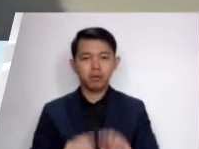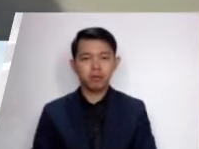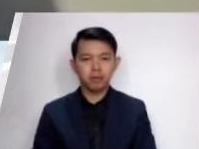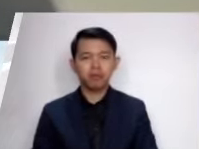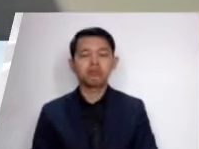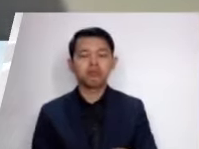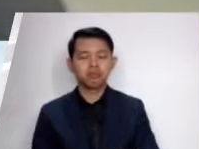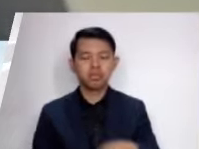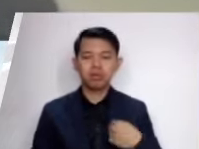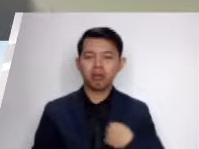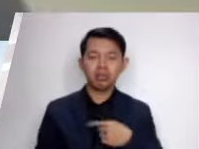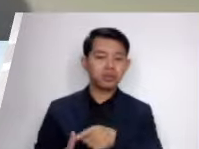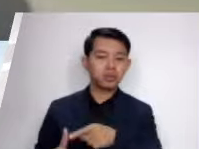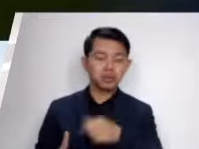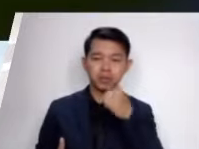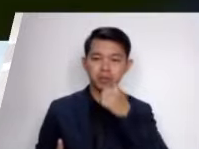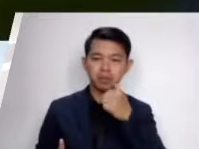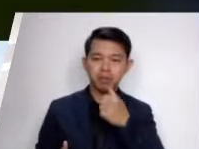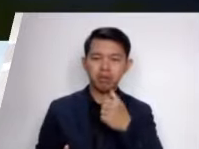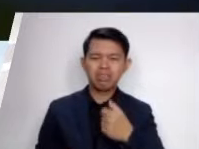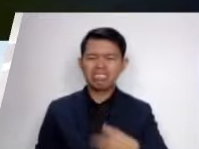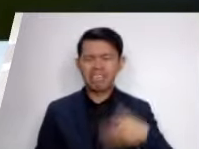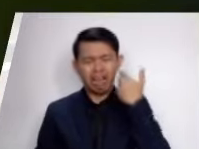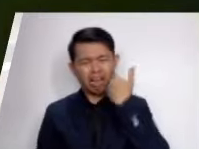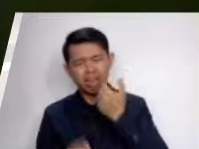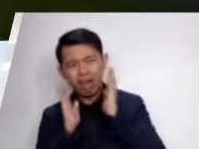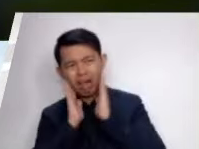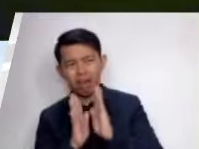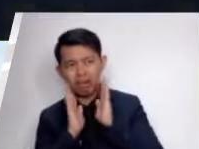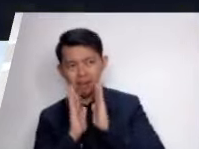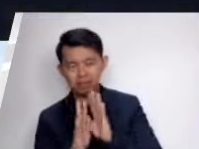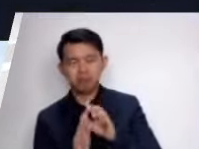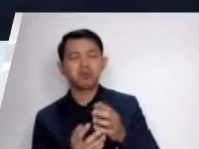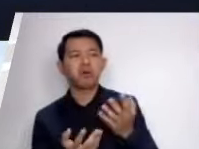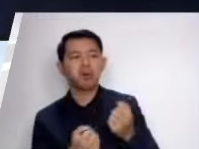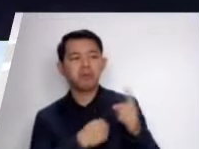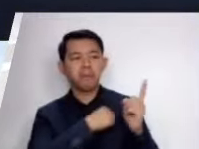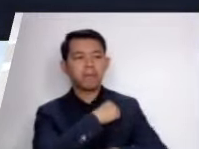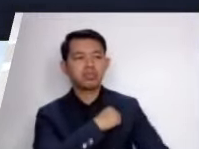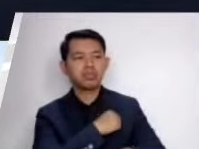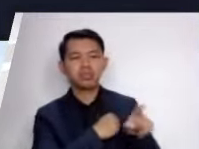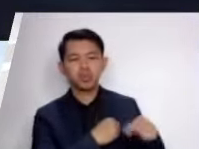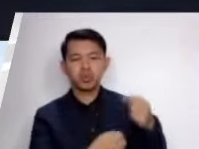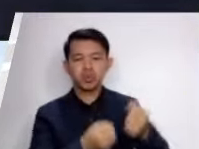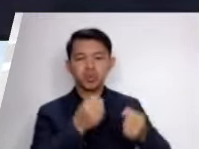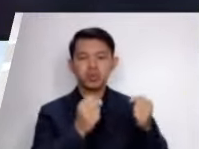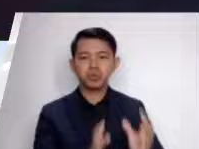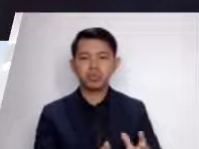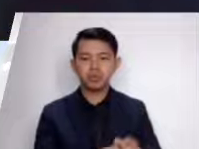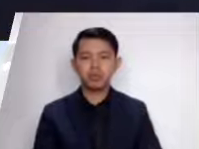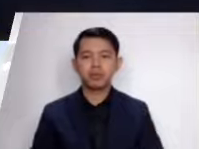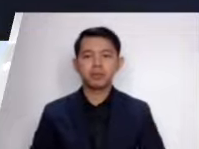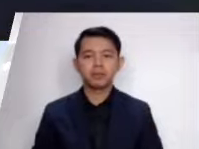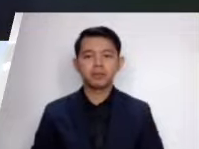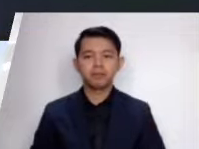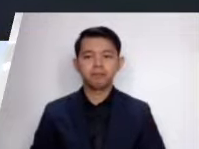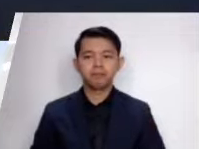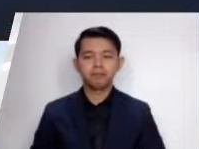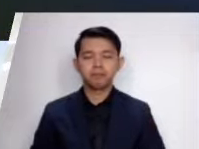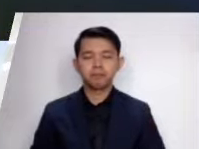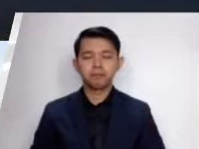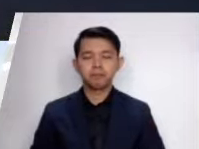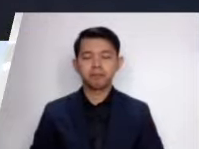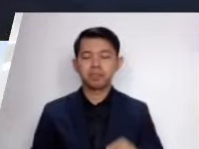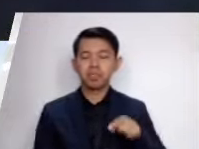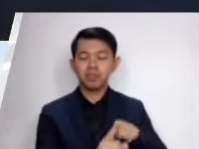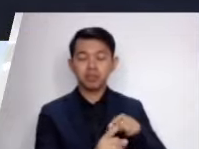niyang maturuan ng leksyon ang nasabing driver. Padadalahan daw ng show cause order ng LTFRB ang nasabing driver pati